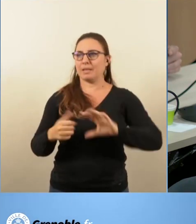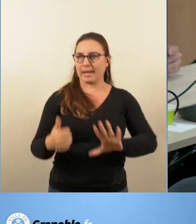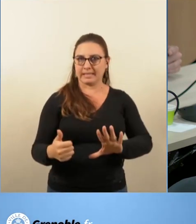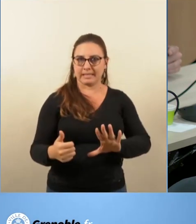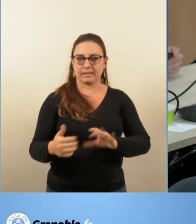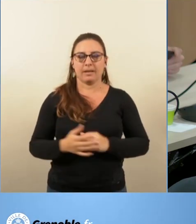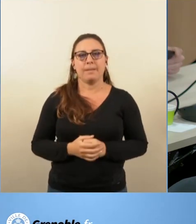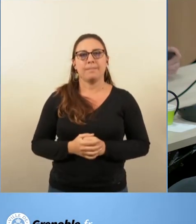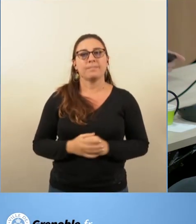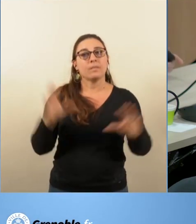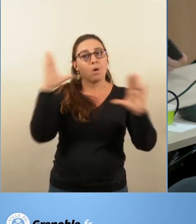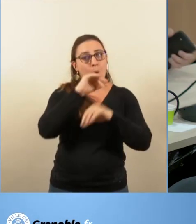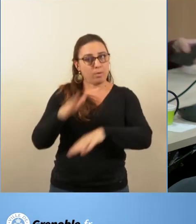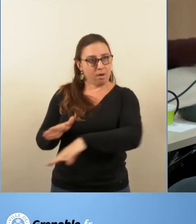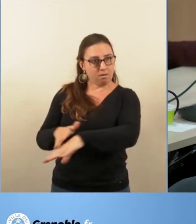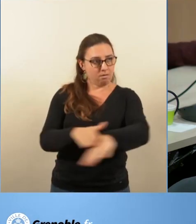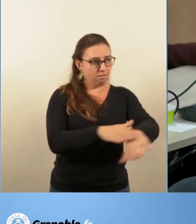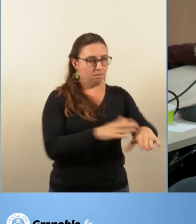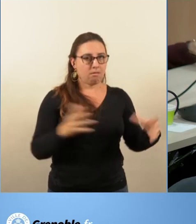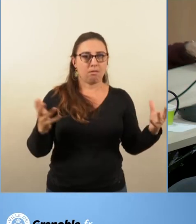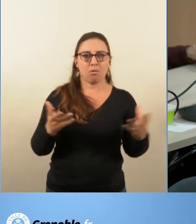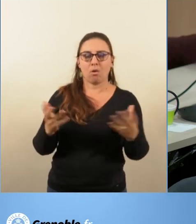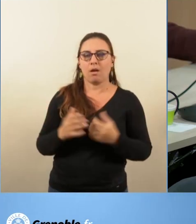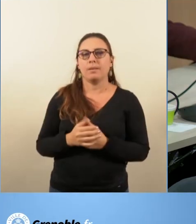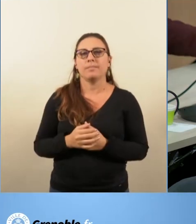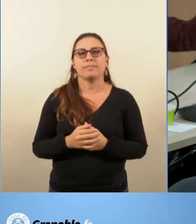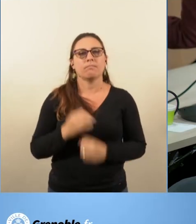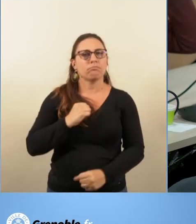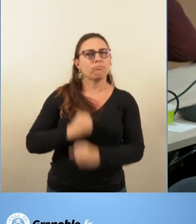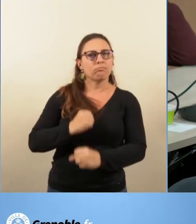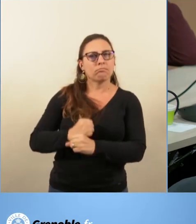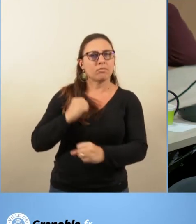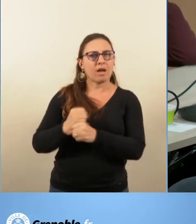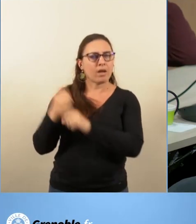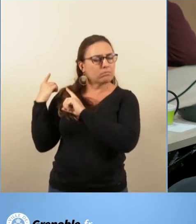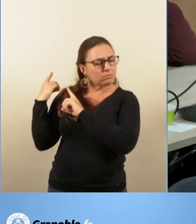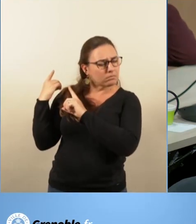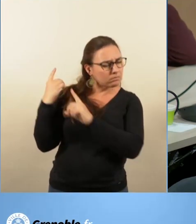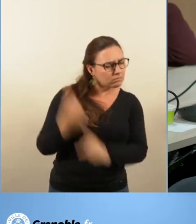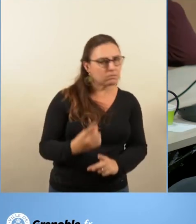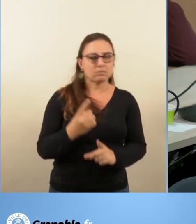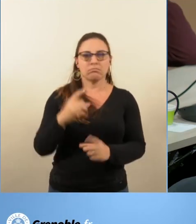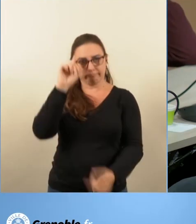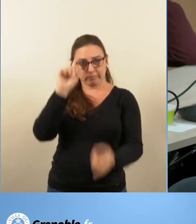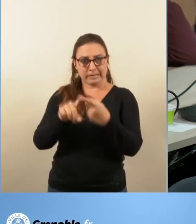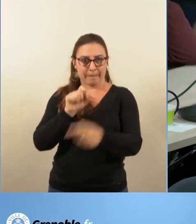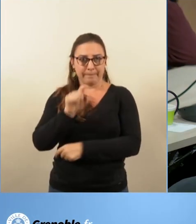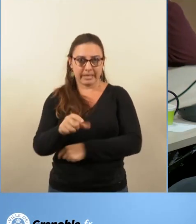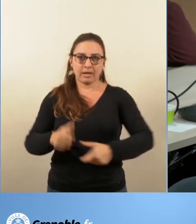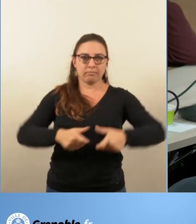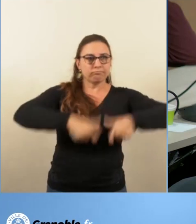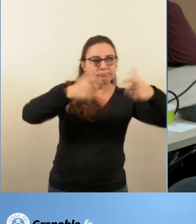Municipal que nous avons déjà travaillé depuis longtemps sur ce sujet sur le patrimoine